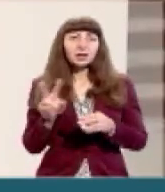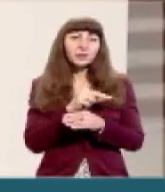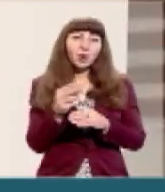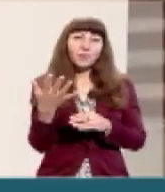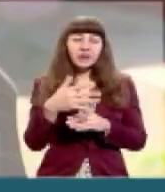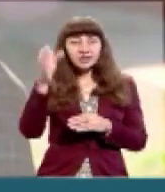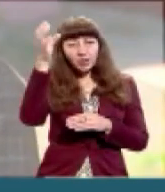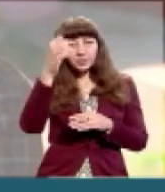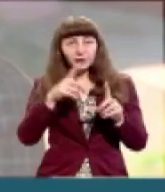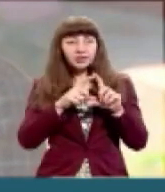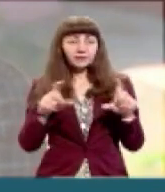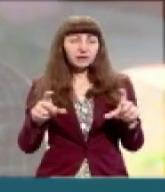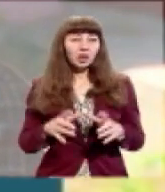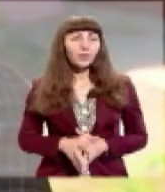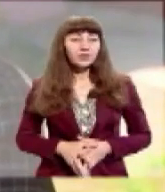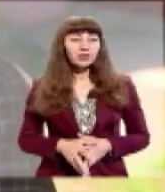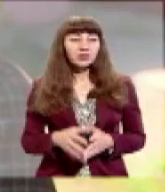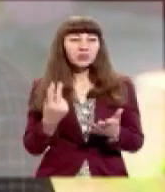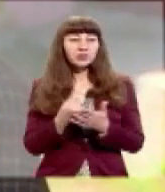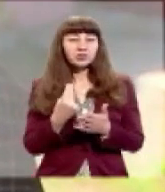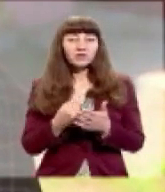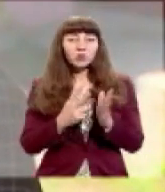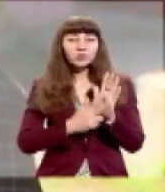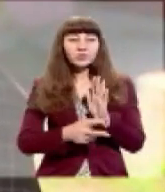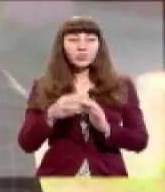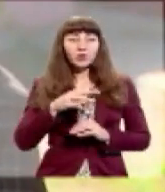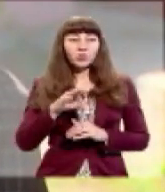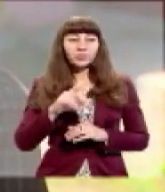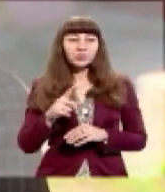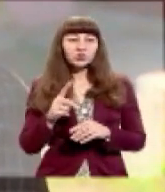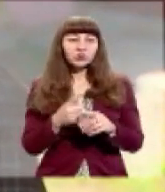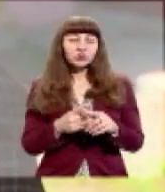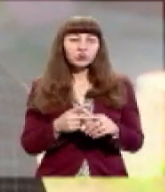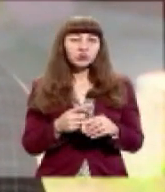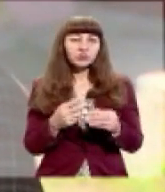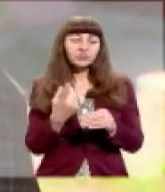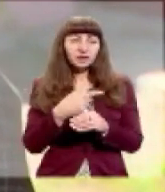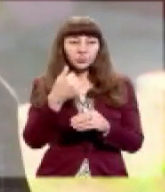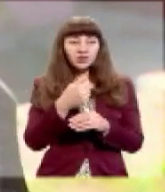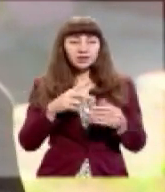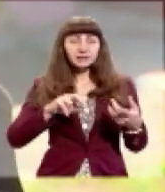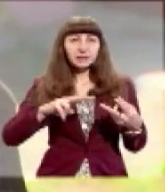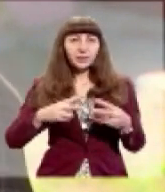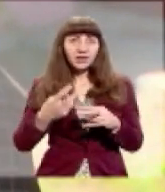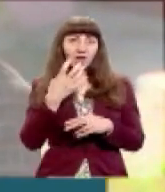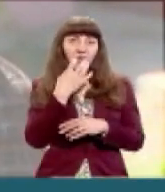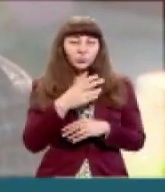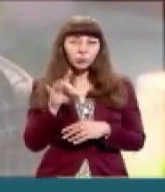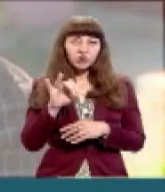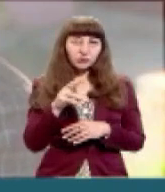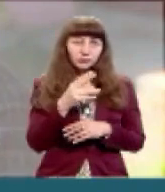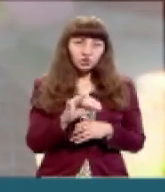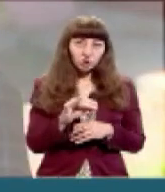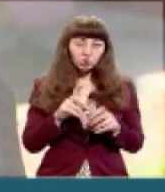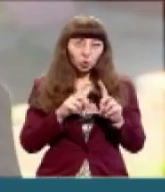объектов образования. Выделены средства 80 миллионов. Текущий ремонт, именно замена системы отопления Буденновской